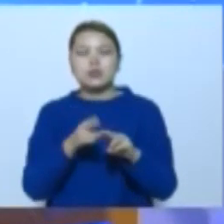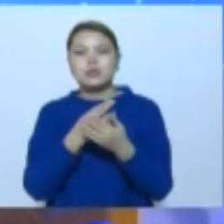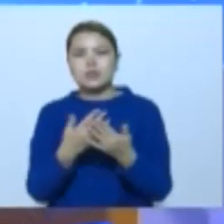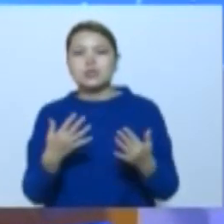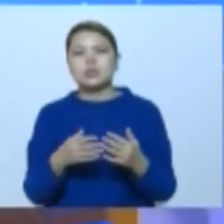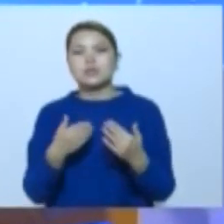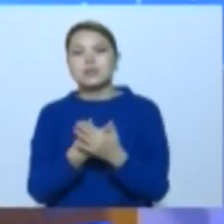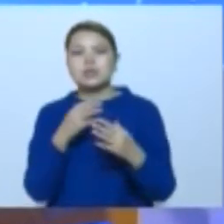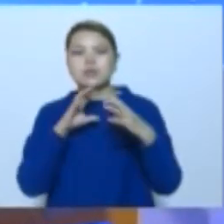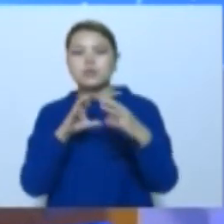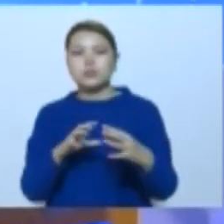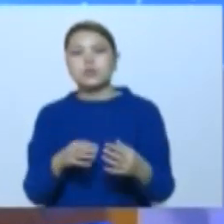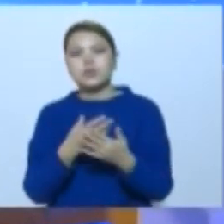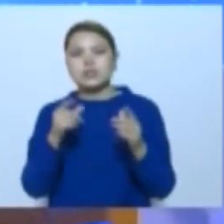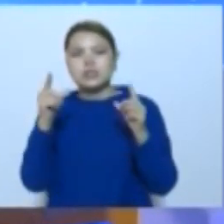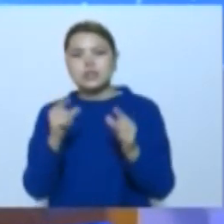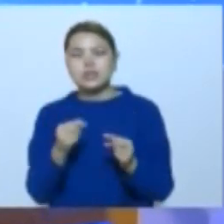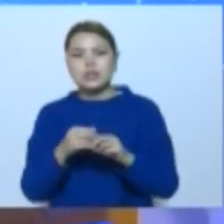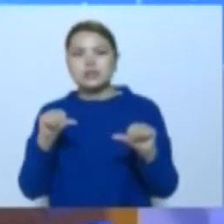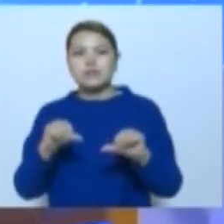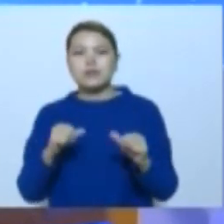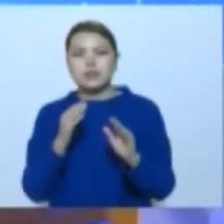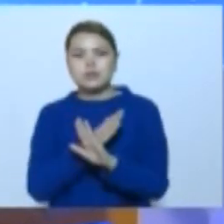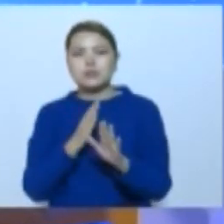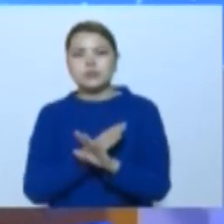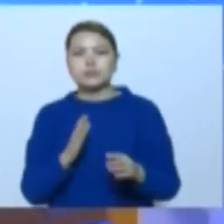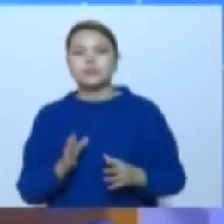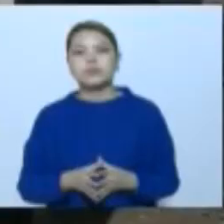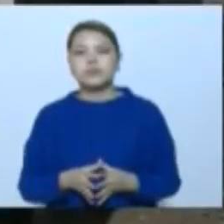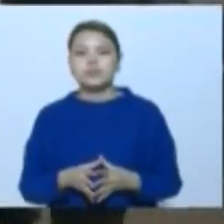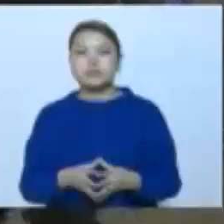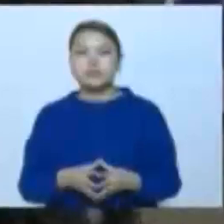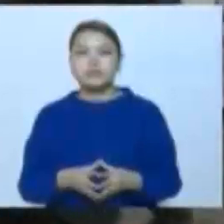автотранспортных средства с низким экологическим ущербом вы узнаете в следующем